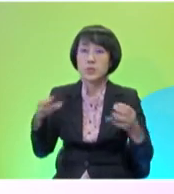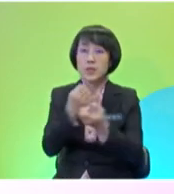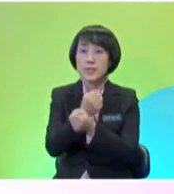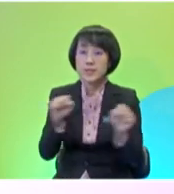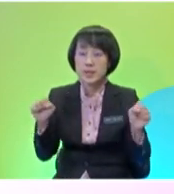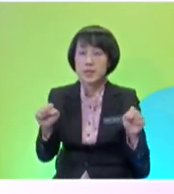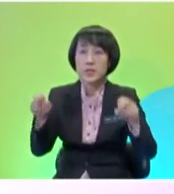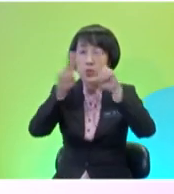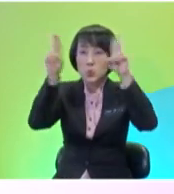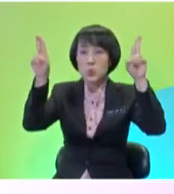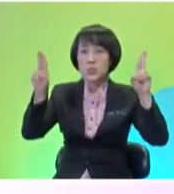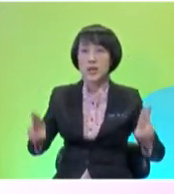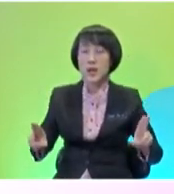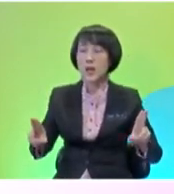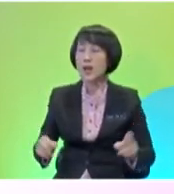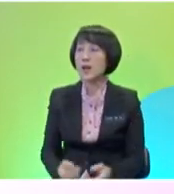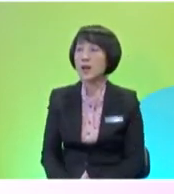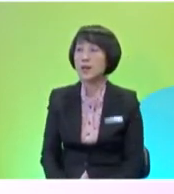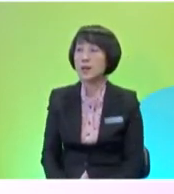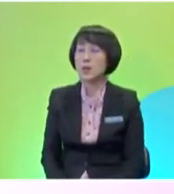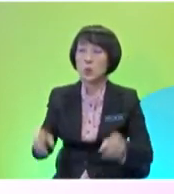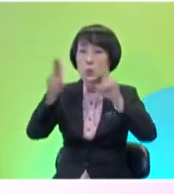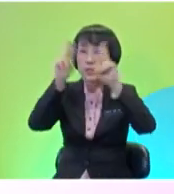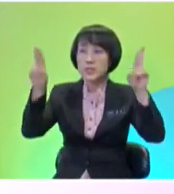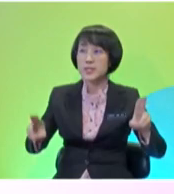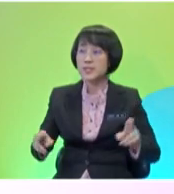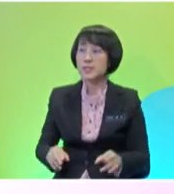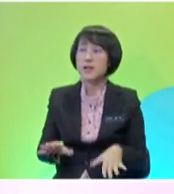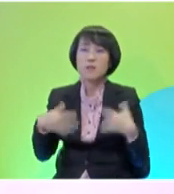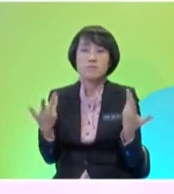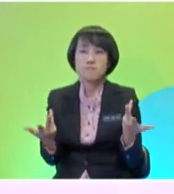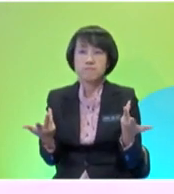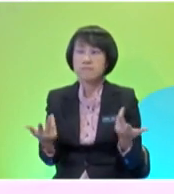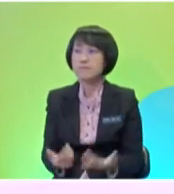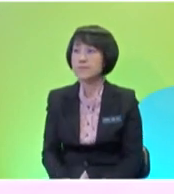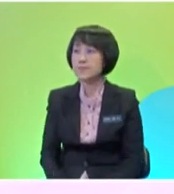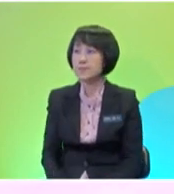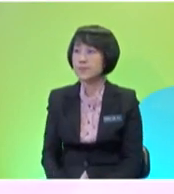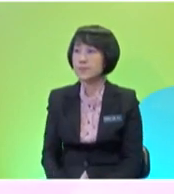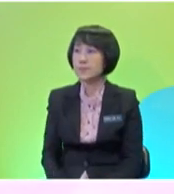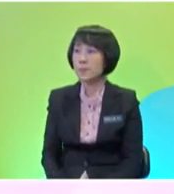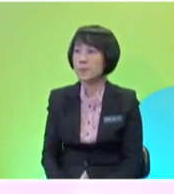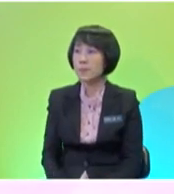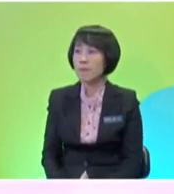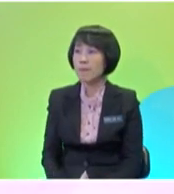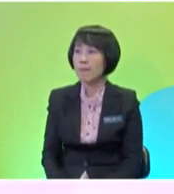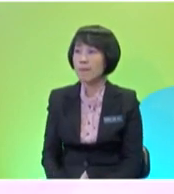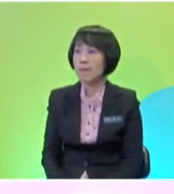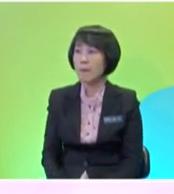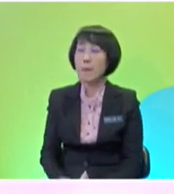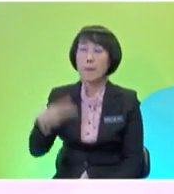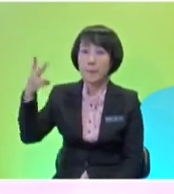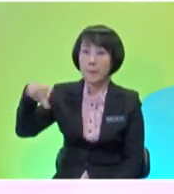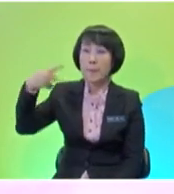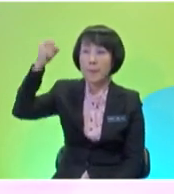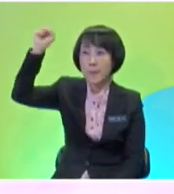uji dia fungsi ataupun tidak. Okey, Irfan tahu tak macam mana nak uji ni? Macam mana cikgu? Okey. Nama pun kita kipas solar kan.